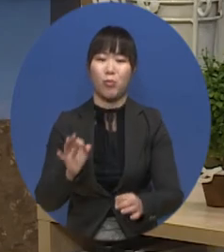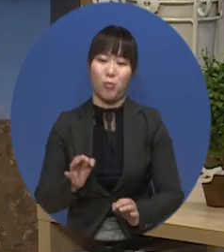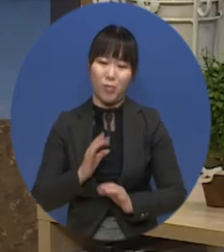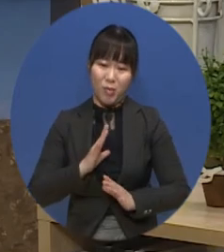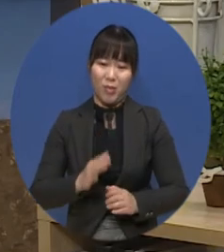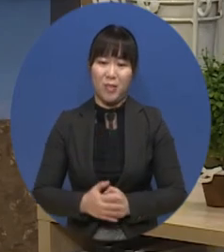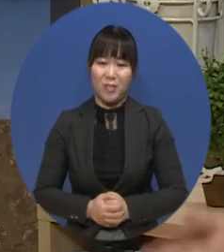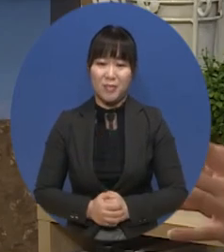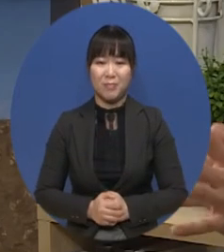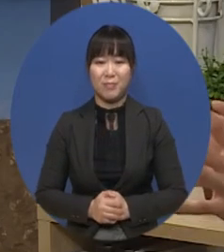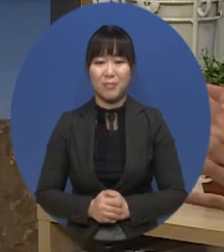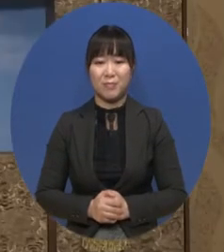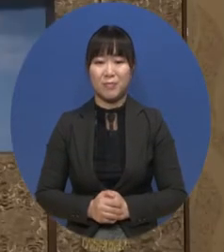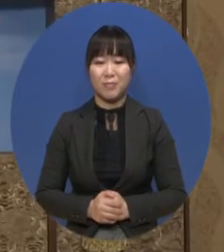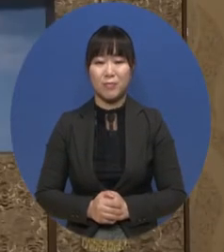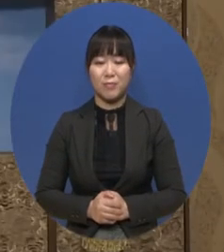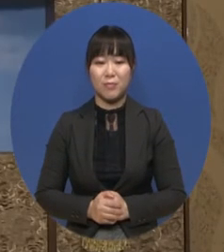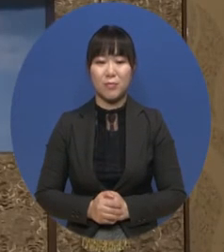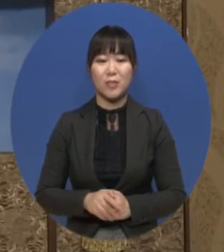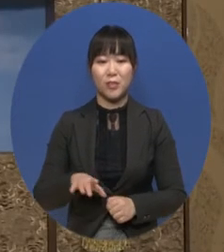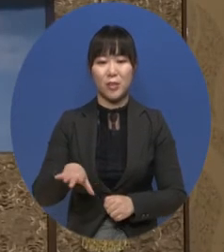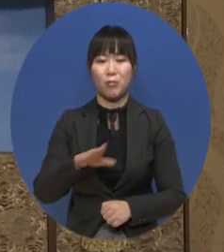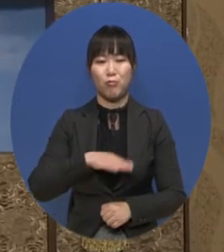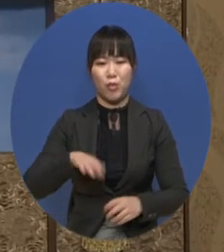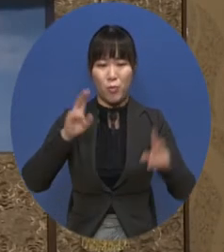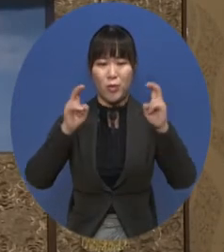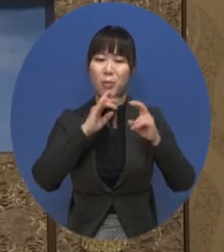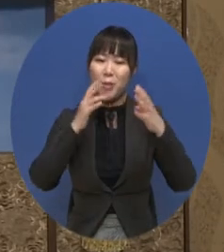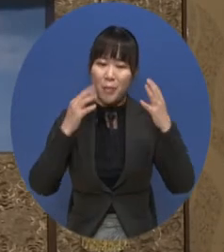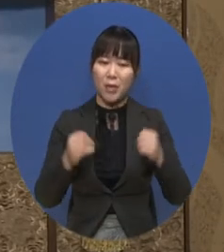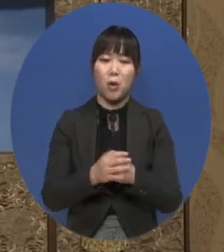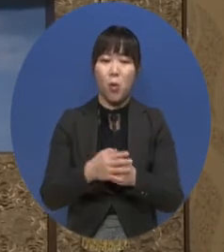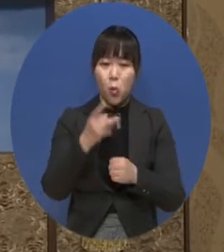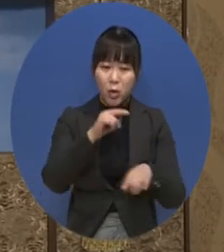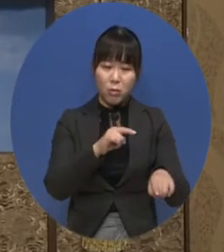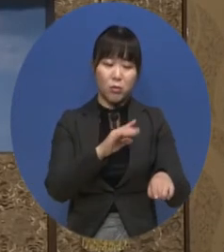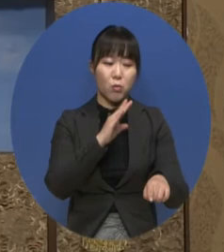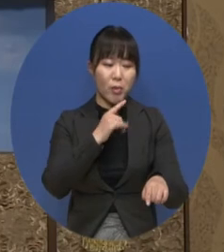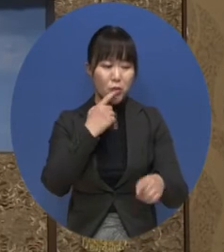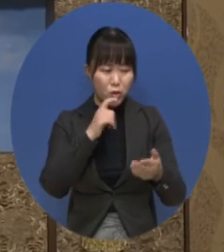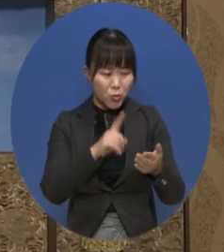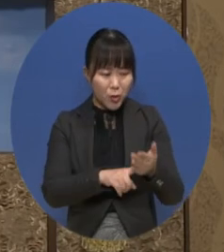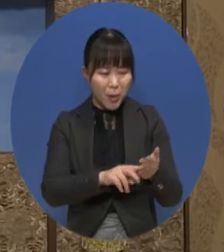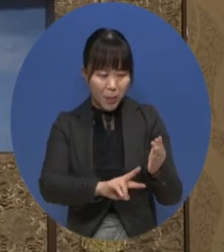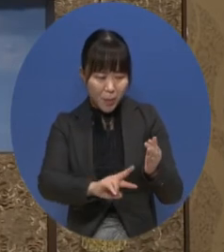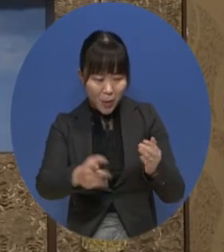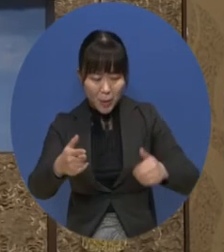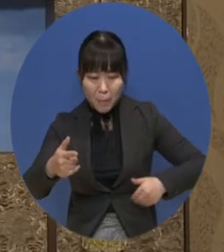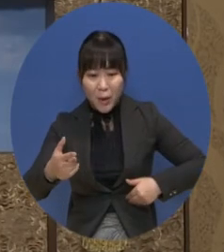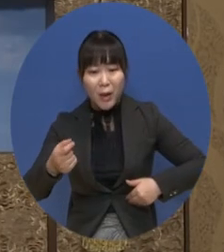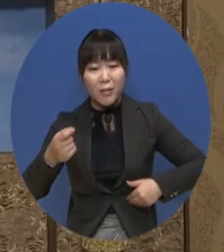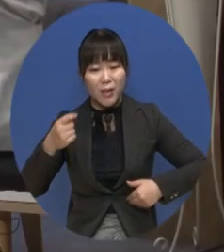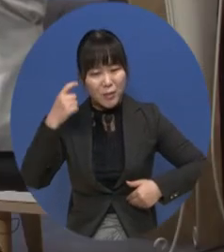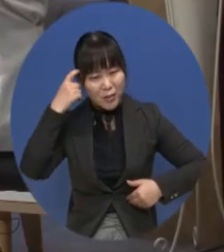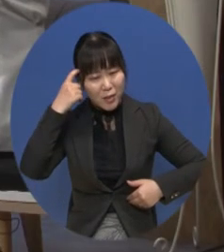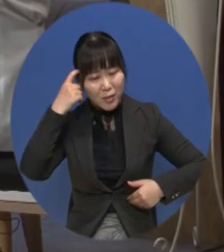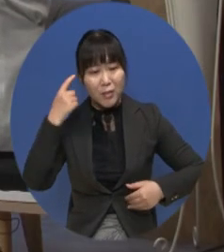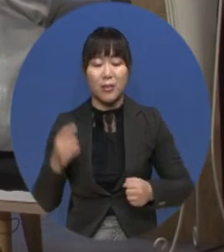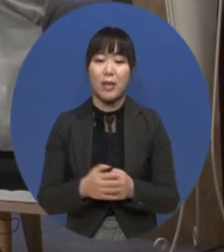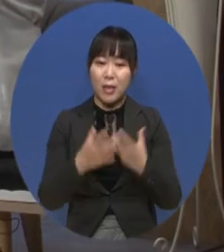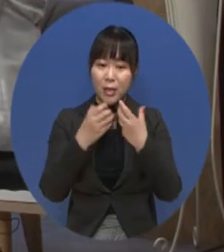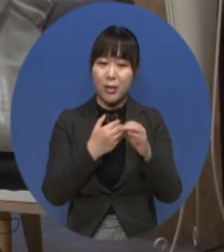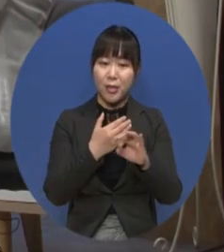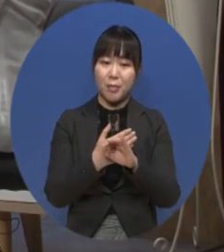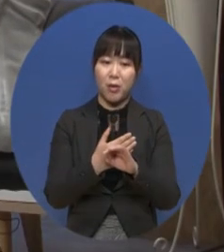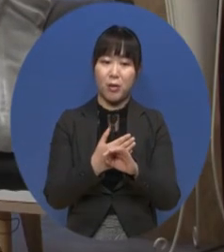놀라워요. 그런 것들이 저희 회사는 굉장히 많아요. 기존에 이걸 이게 쉬워져야 되는구나 라고 생각이 그러니까요. 드는 거. 네. 예를 들면 뭐